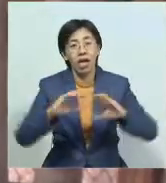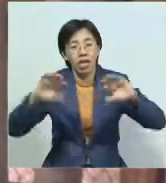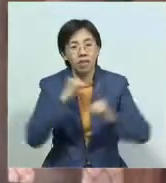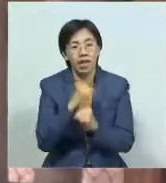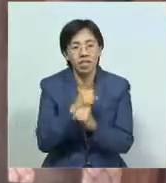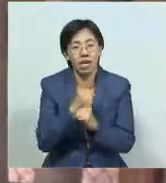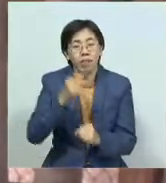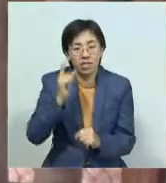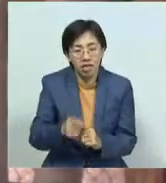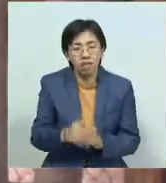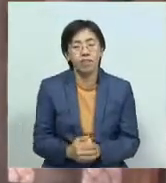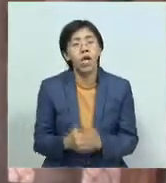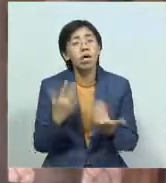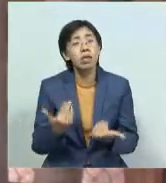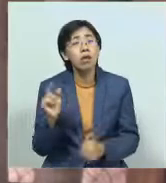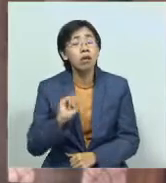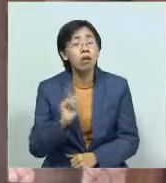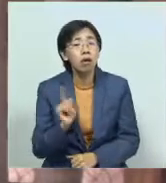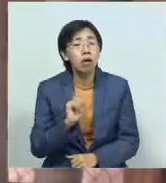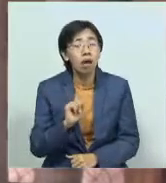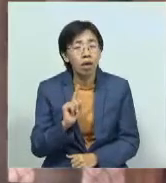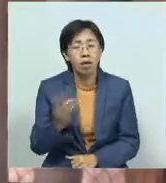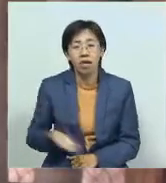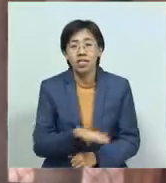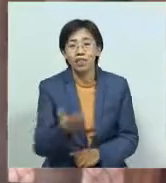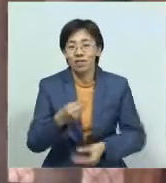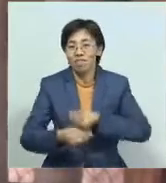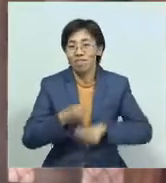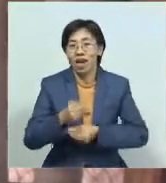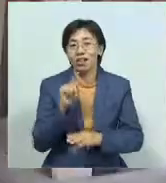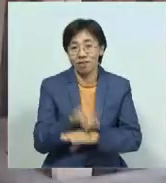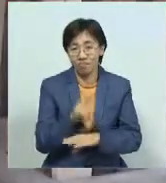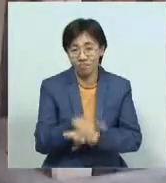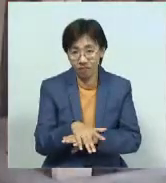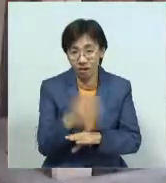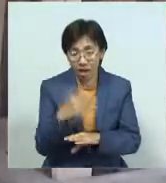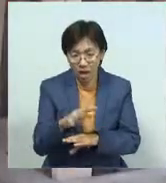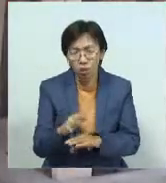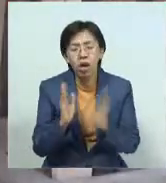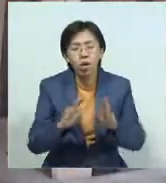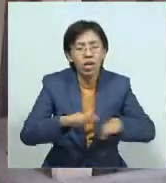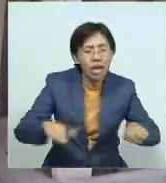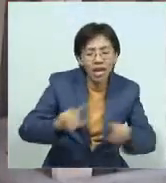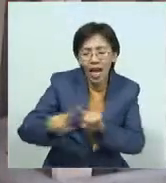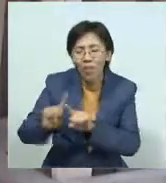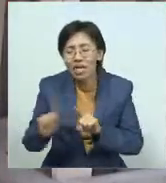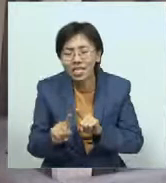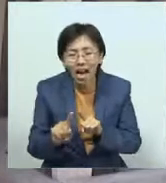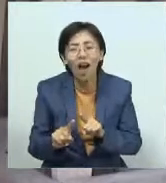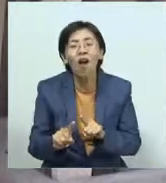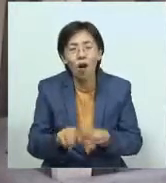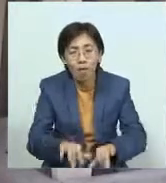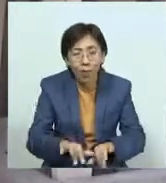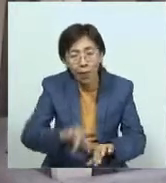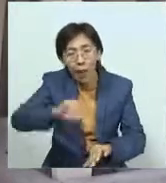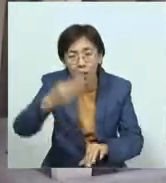างแท้จริงค่ะซึ่งไม่เพียงที่เขานั้นจะใช้ค้าขายผ่านออนไลน์เท่านั้นลูกหลานเองค่ะก็สามารถใช้ในเรื่องของการศึกษา